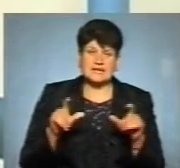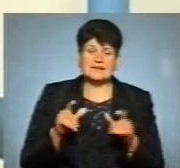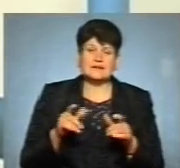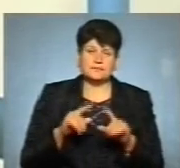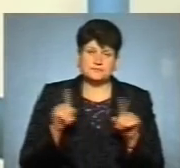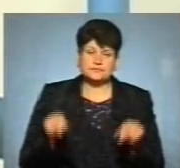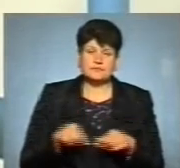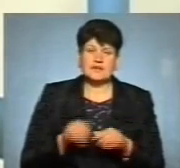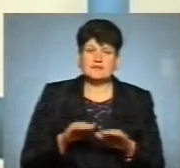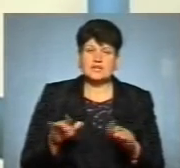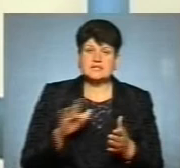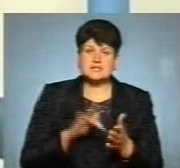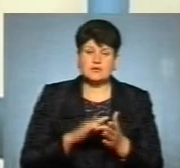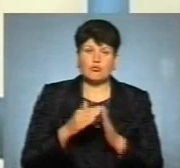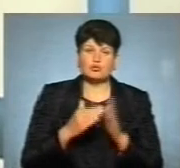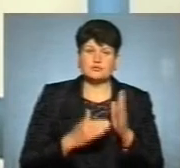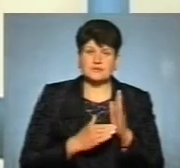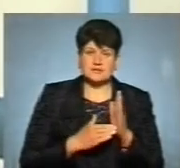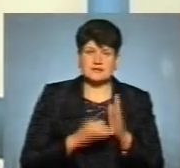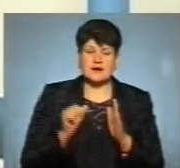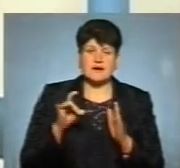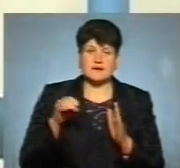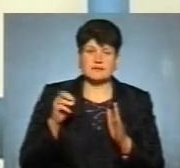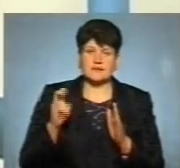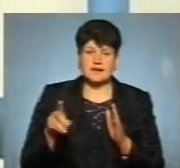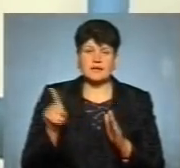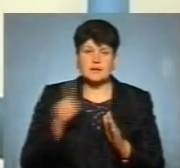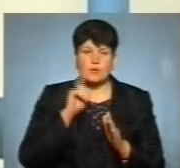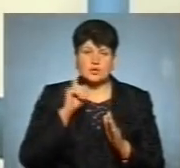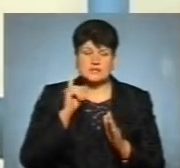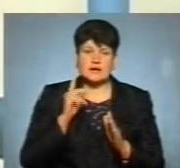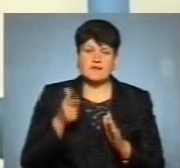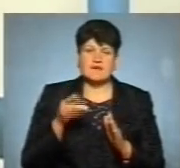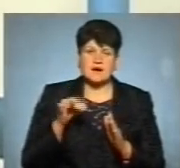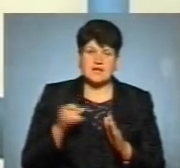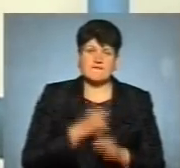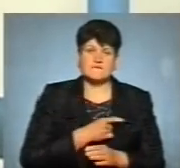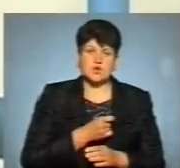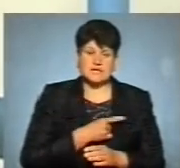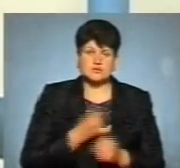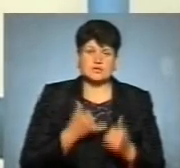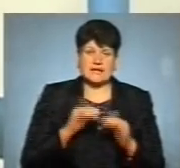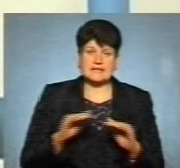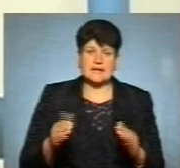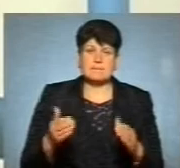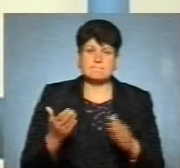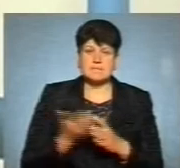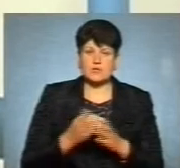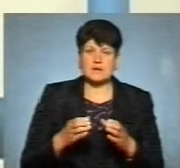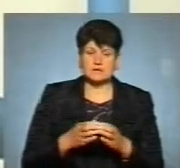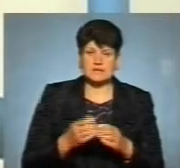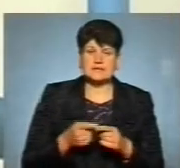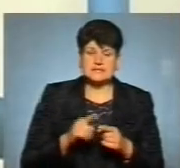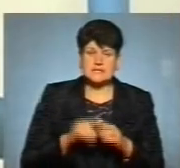це Київській області Пущі-Водиці, і в дитячі центри «Молода гвардія», це в місті Одеса. Знову ж таки, для дітей пільгової категорії. Це